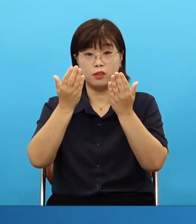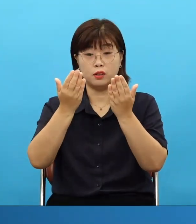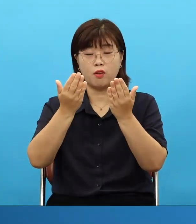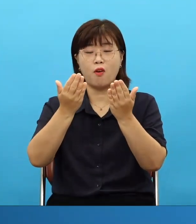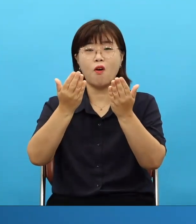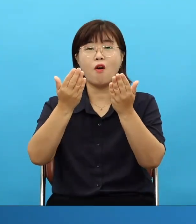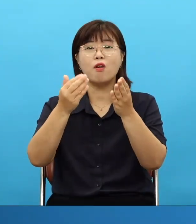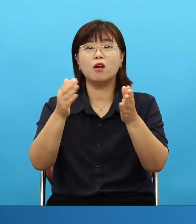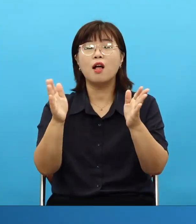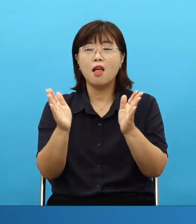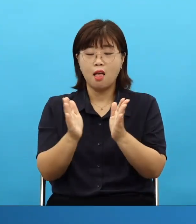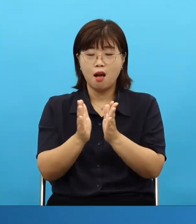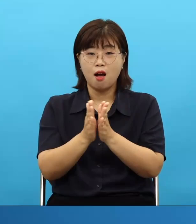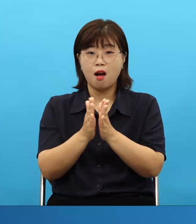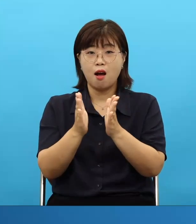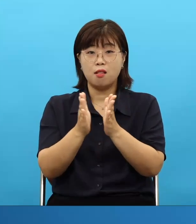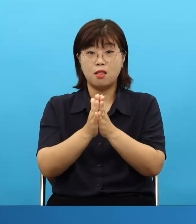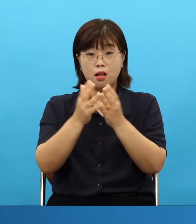찬송하면서